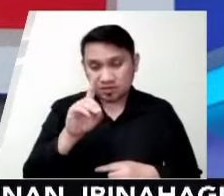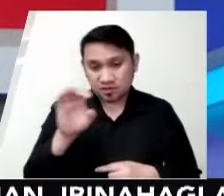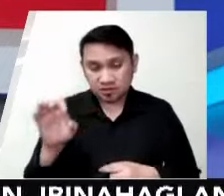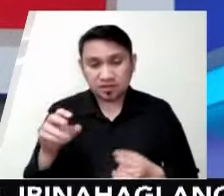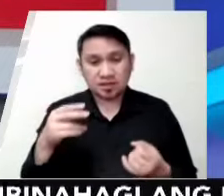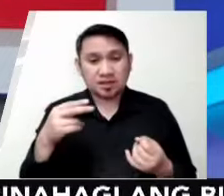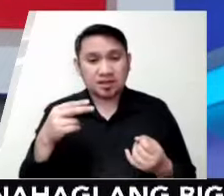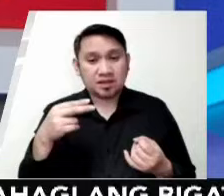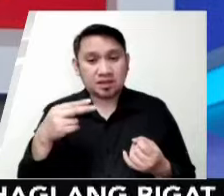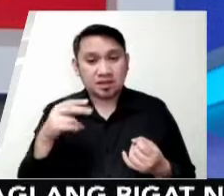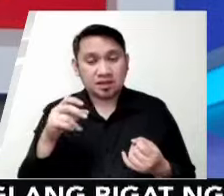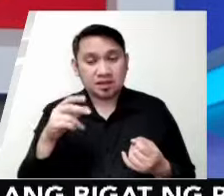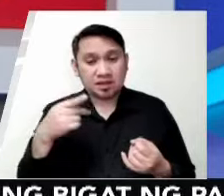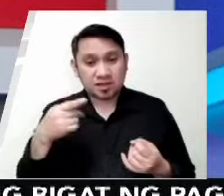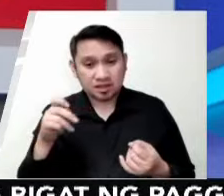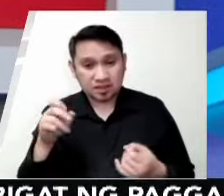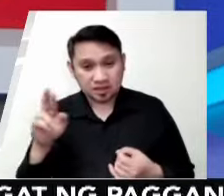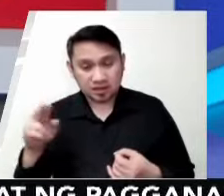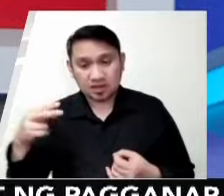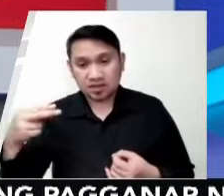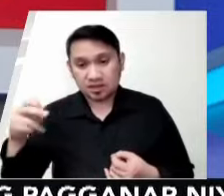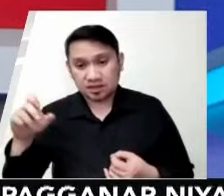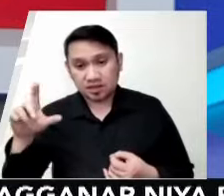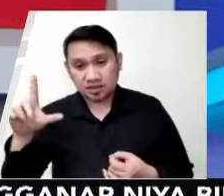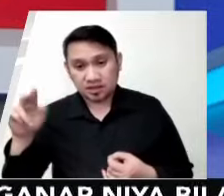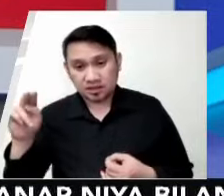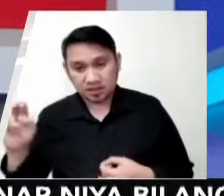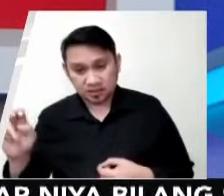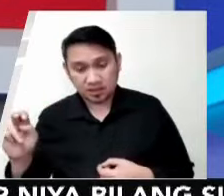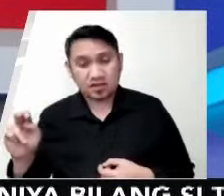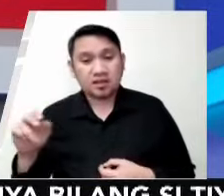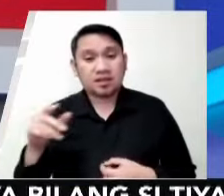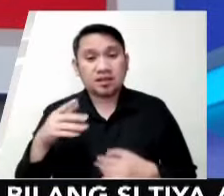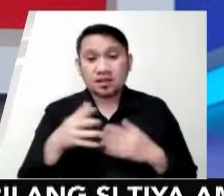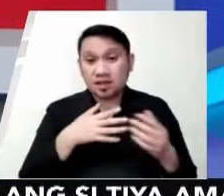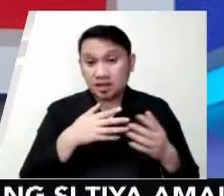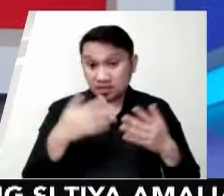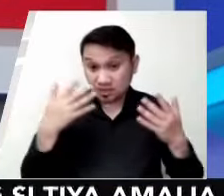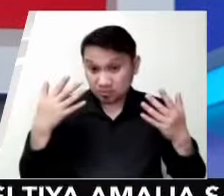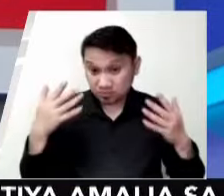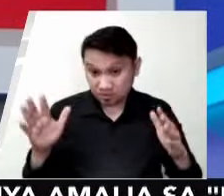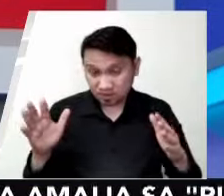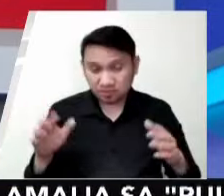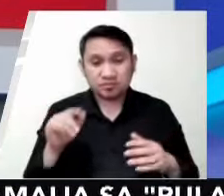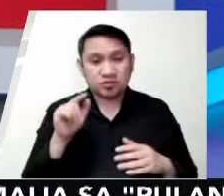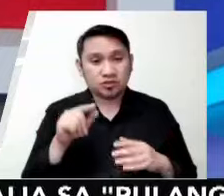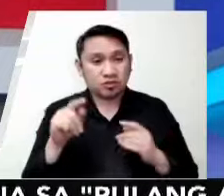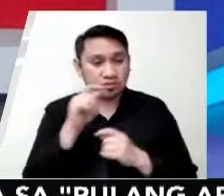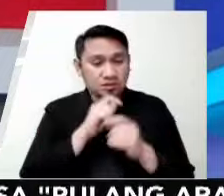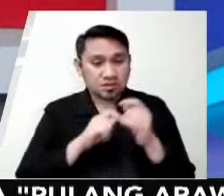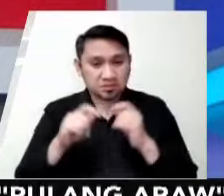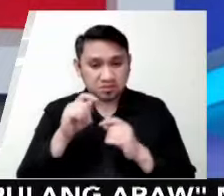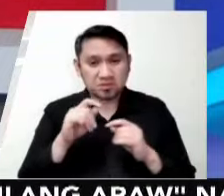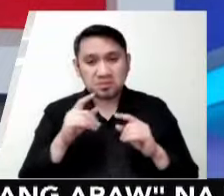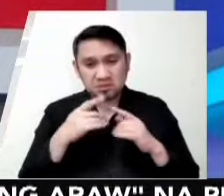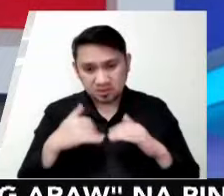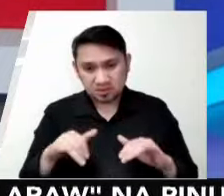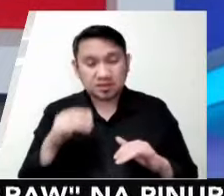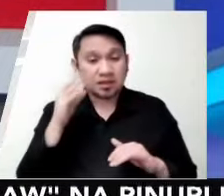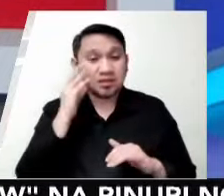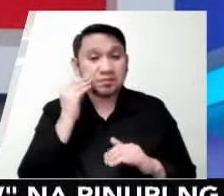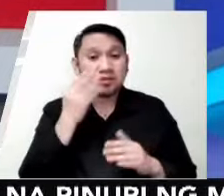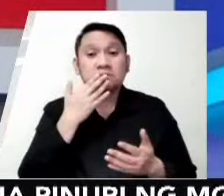ng pinalakas nitong habagat pero kahit nakaalis na ang mga bagyo naranasan pa rin ang masamang panahon sa ilang lugar sa